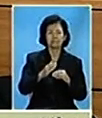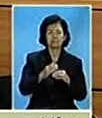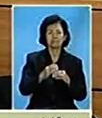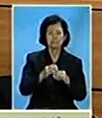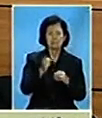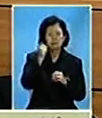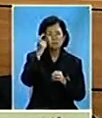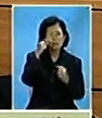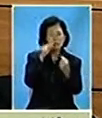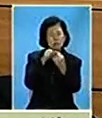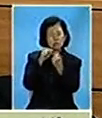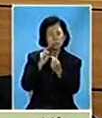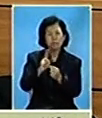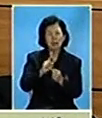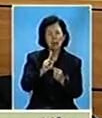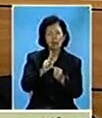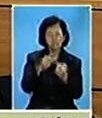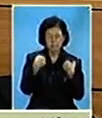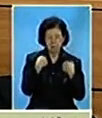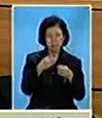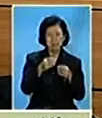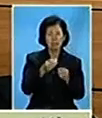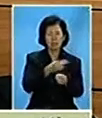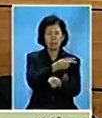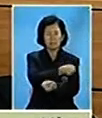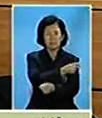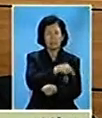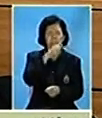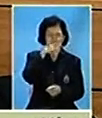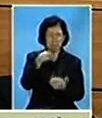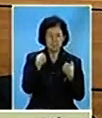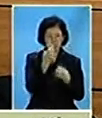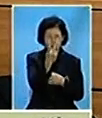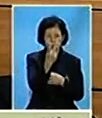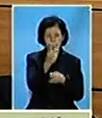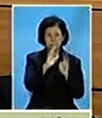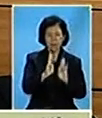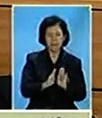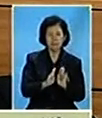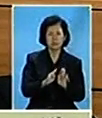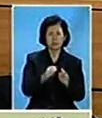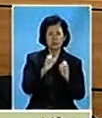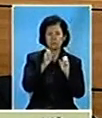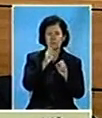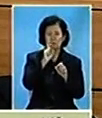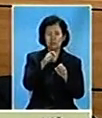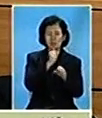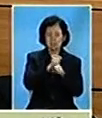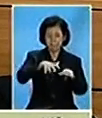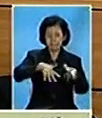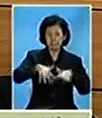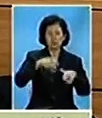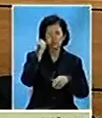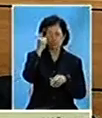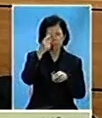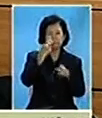เข้าใจตรงกันว่าวิชาชีพแผนไทยมี2แบบแต่ความหมายที่จะทำให้สื่อให้ประชาชนเข้าใจชื่อร่างพระบัญญัตินี้เนี่ยนะครับผ